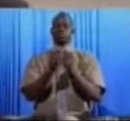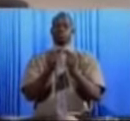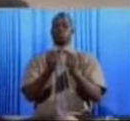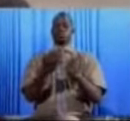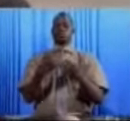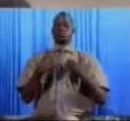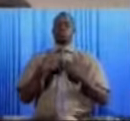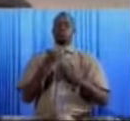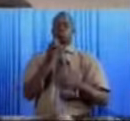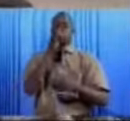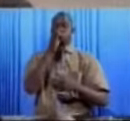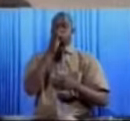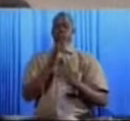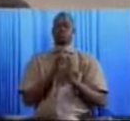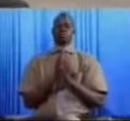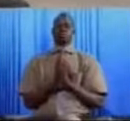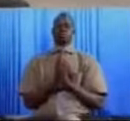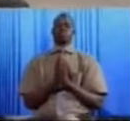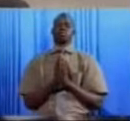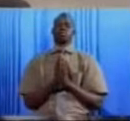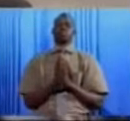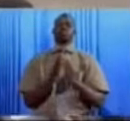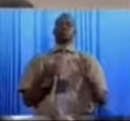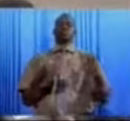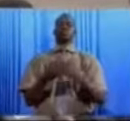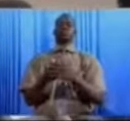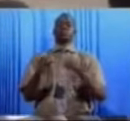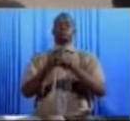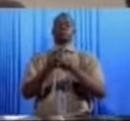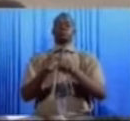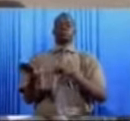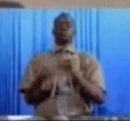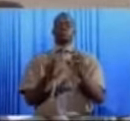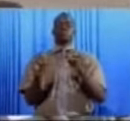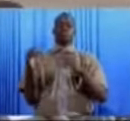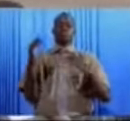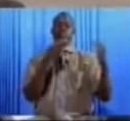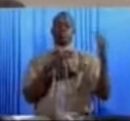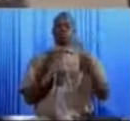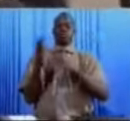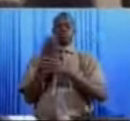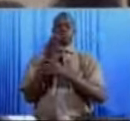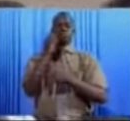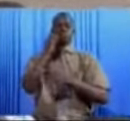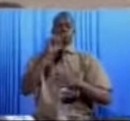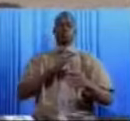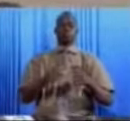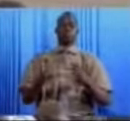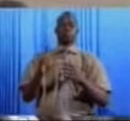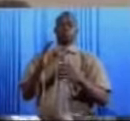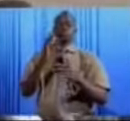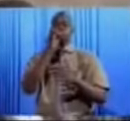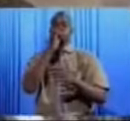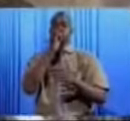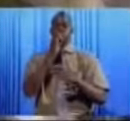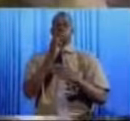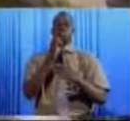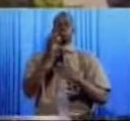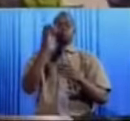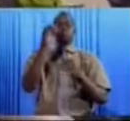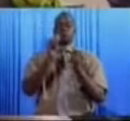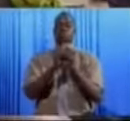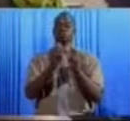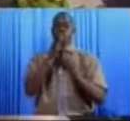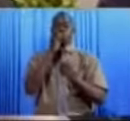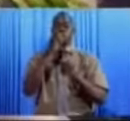parents de chance il arrive même qu'on se bagarre un titre à cause de l'eau car sans rire un peu rien fait du kung